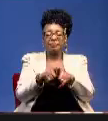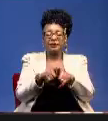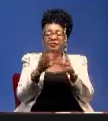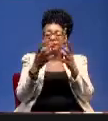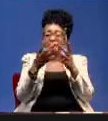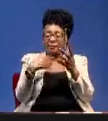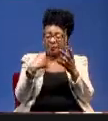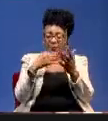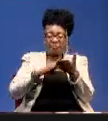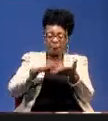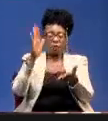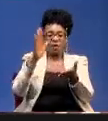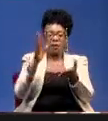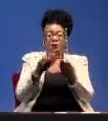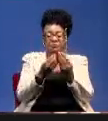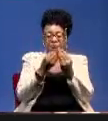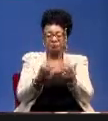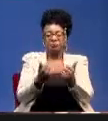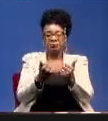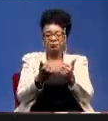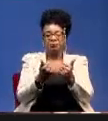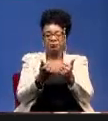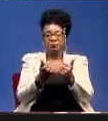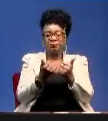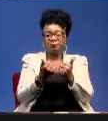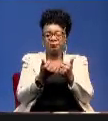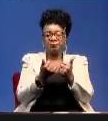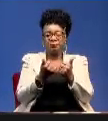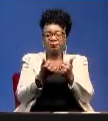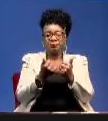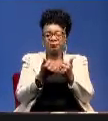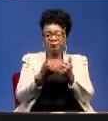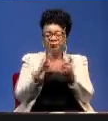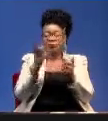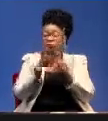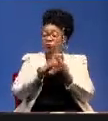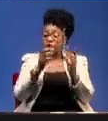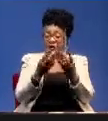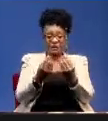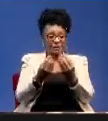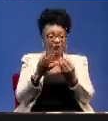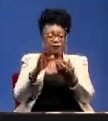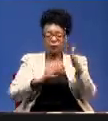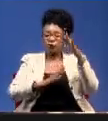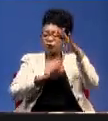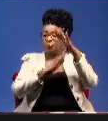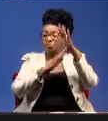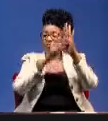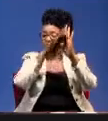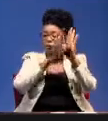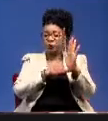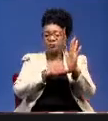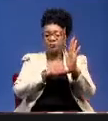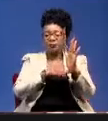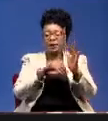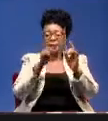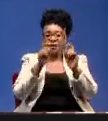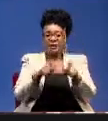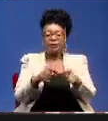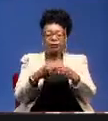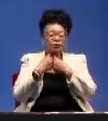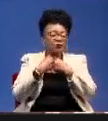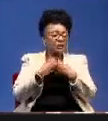na akawatetemesha wenzake. It was not easy. From top to the bottom. I had to